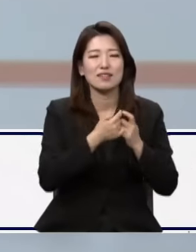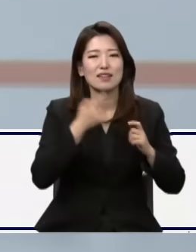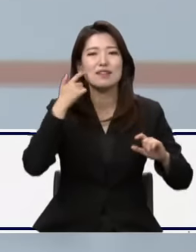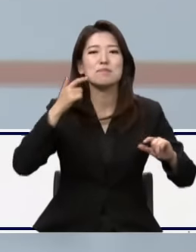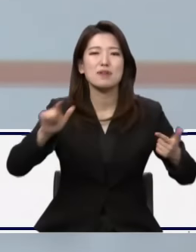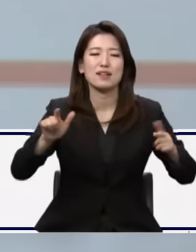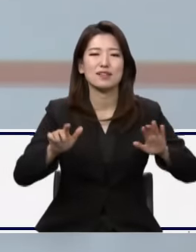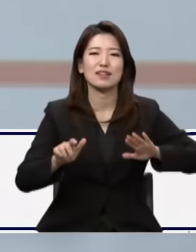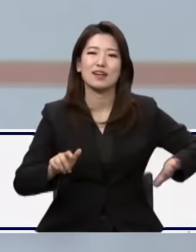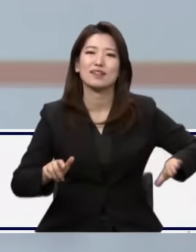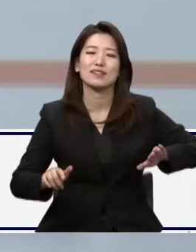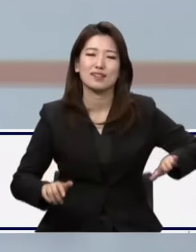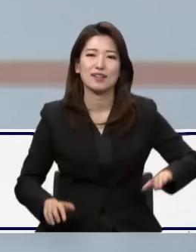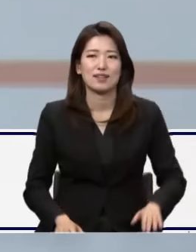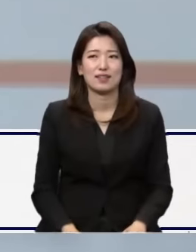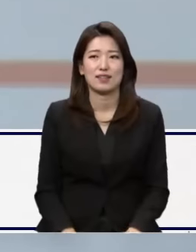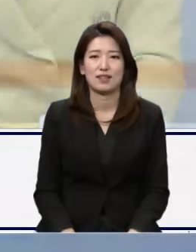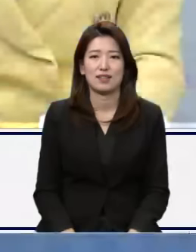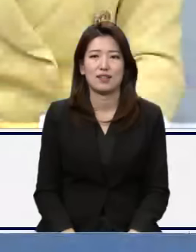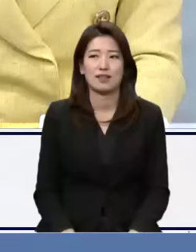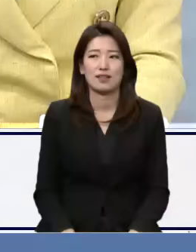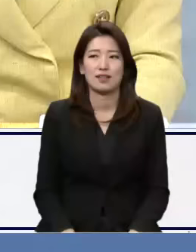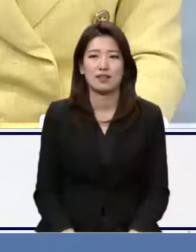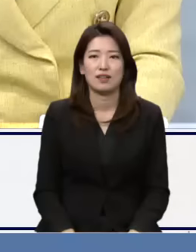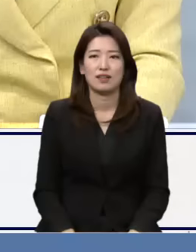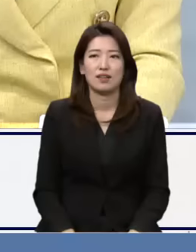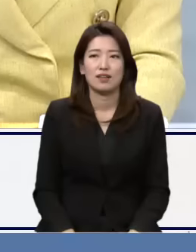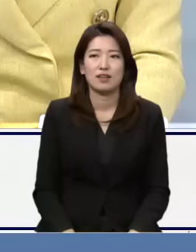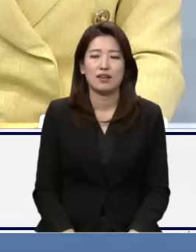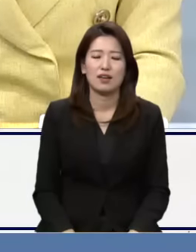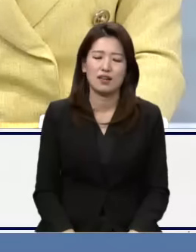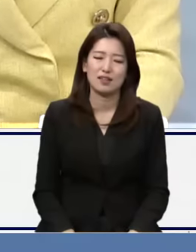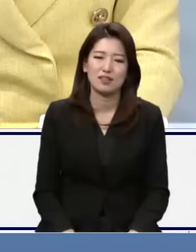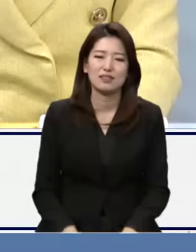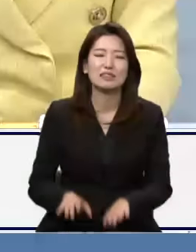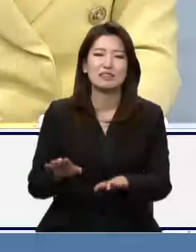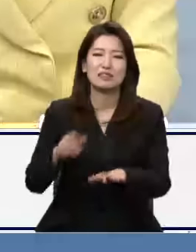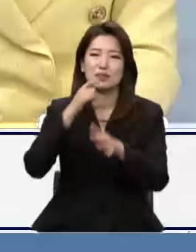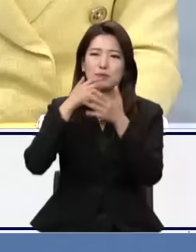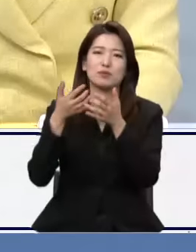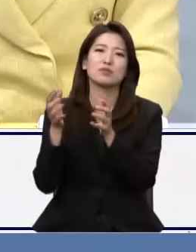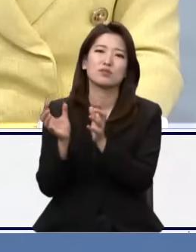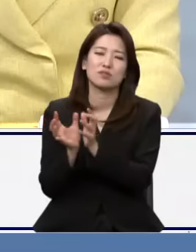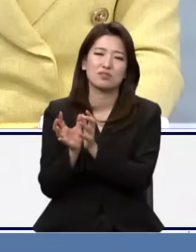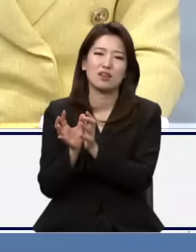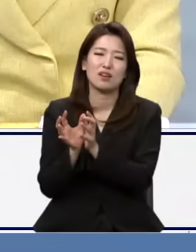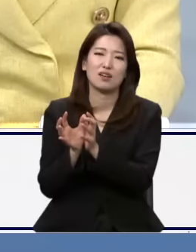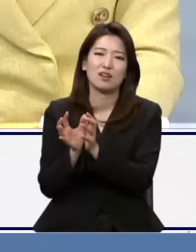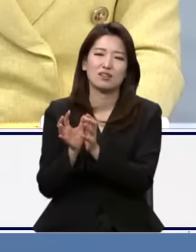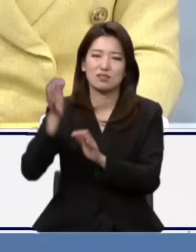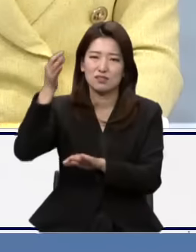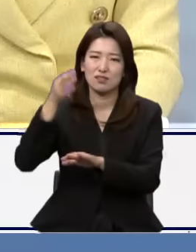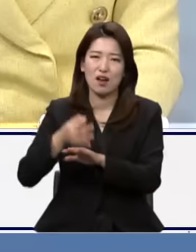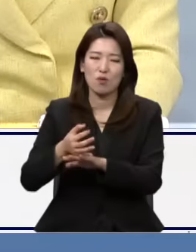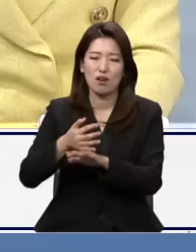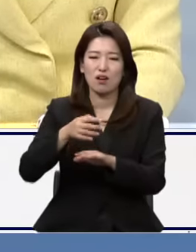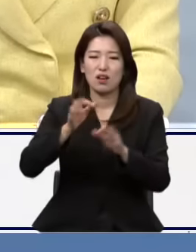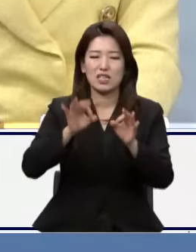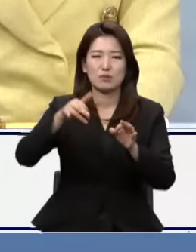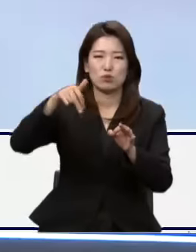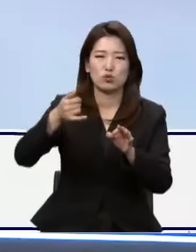한 마당에 다시금 이런 얘기가 나왔다라는 것에 대해서는 사실 당으로서는 좀 좀 당혹스러울 것 같다라는 생각